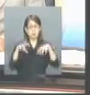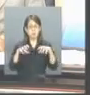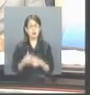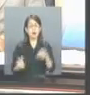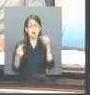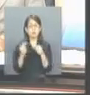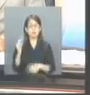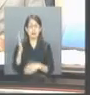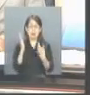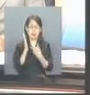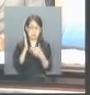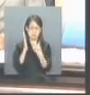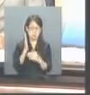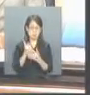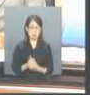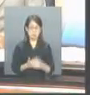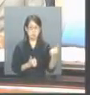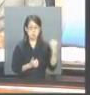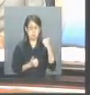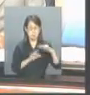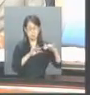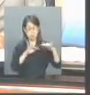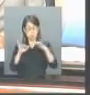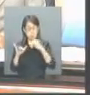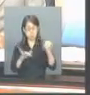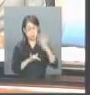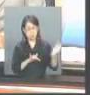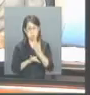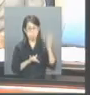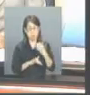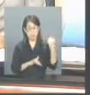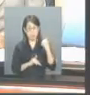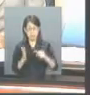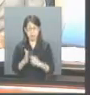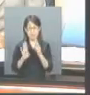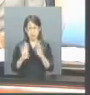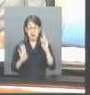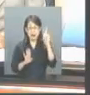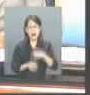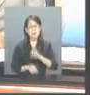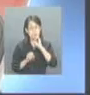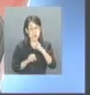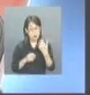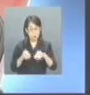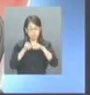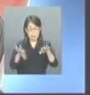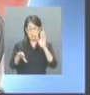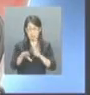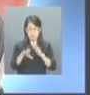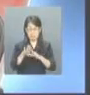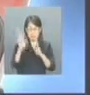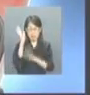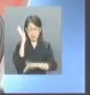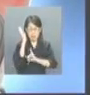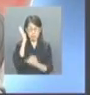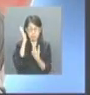กเฉียงใต้กำลังแรงนะครับซึ่งตอนเริ่มต้นรายการเราได้พูดถึงว่าภาคใต้มีการเตือนไปแล้ว3จังหวัดนะครับซึ่งหนึ่งในจังหวัดนั้นก็คือจังหวัด